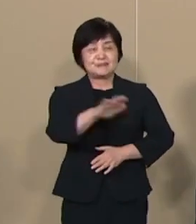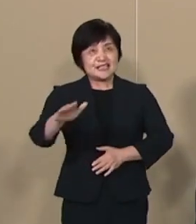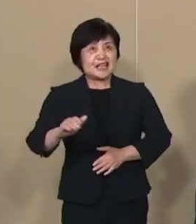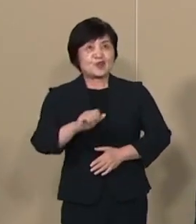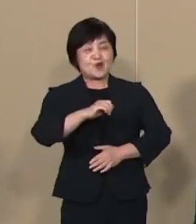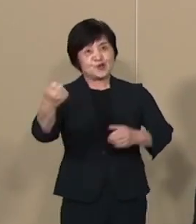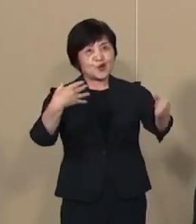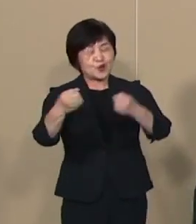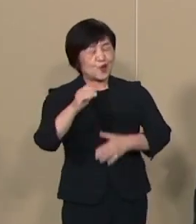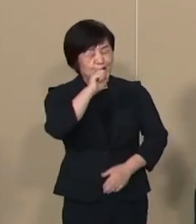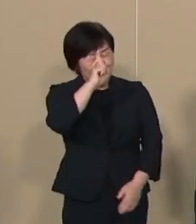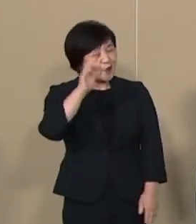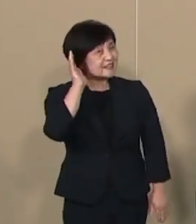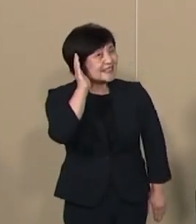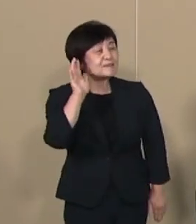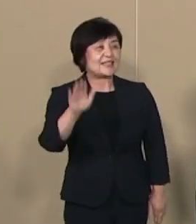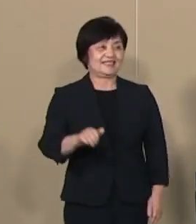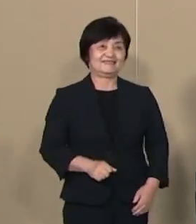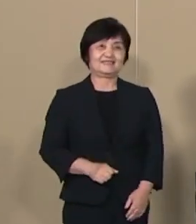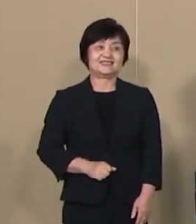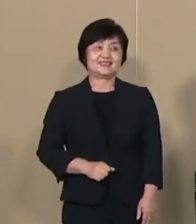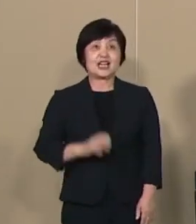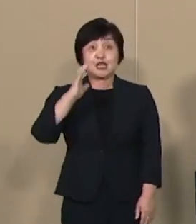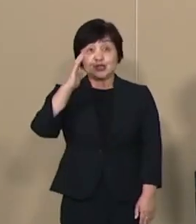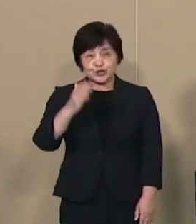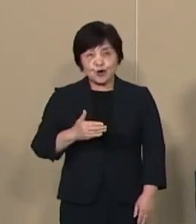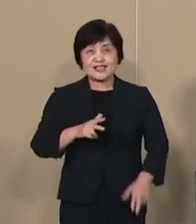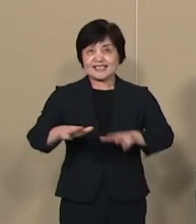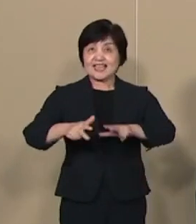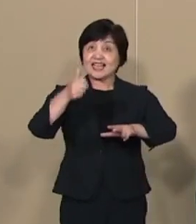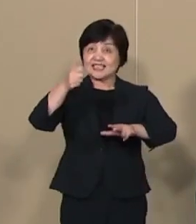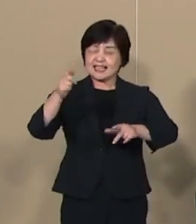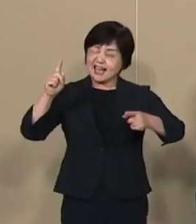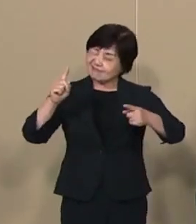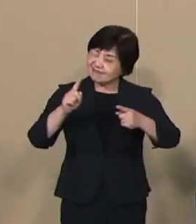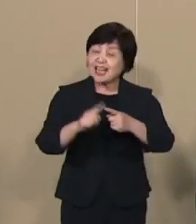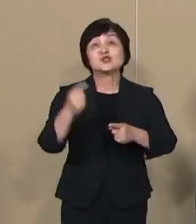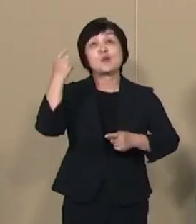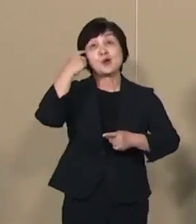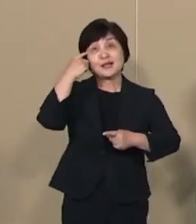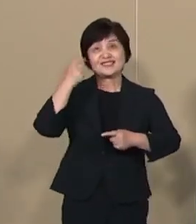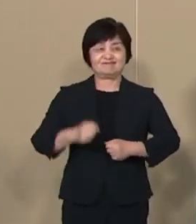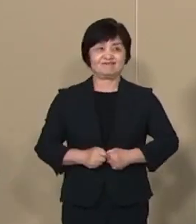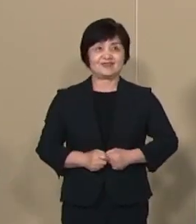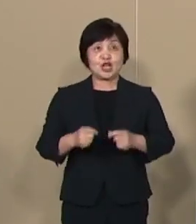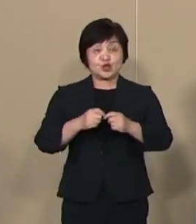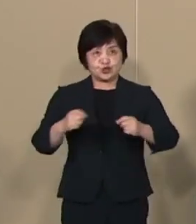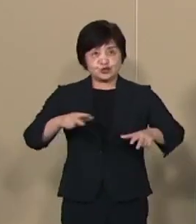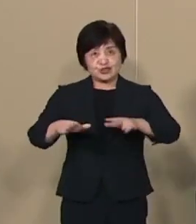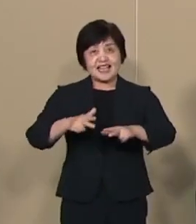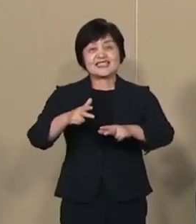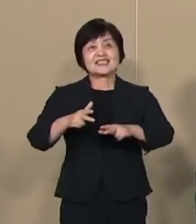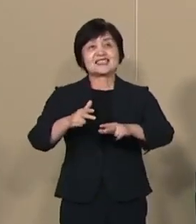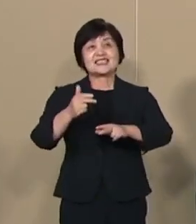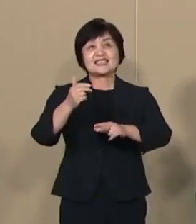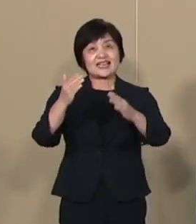ますやつだからすごいいいなと思ったんですっげー政治家向きのすごい政治家向きですねずっと政治家になりたかったんですよね